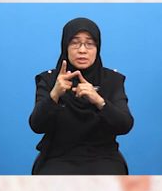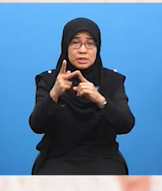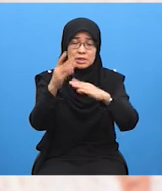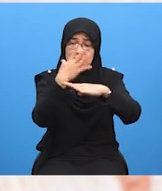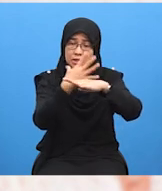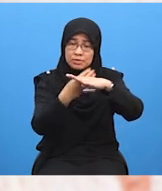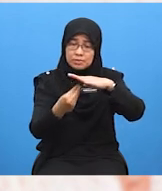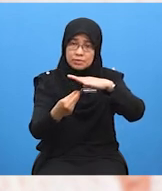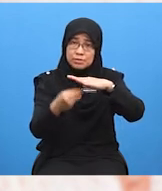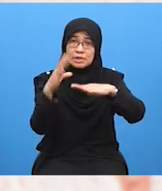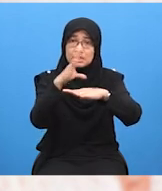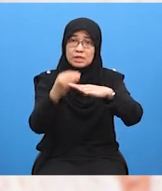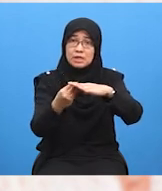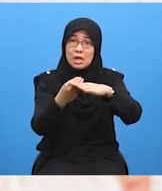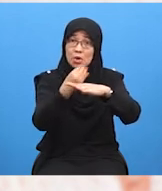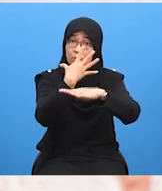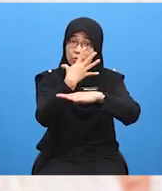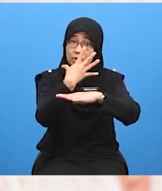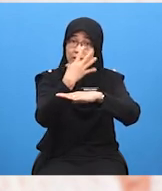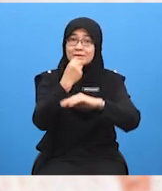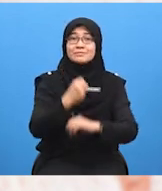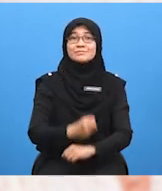input dan juga output.